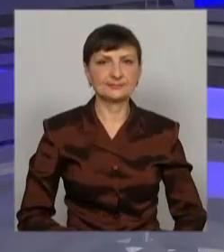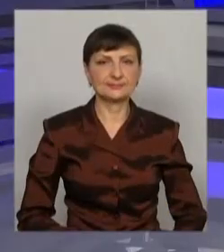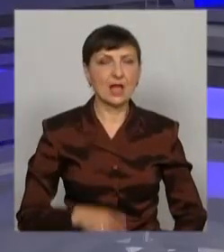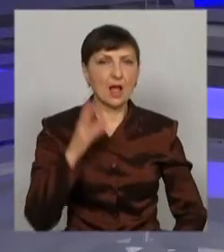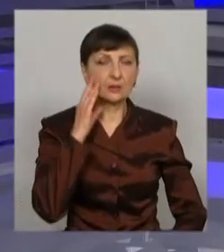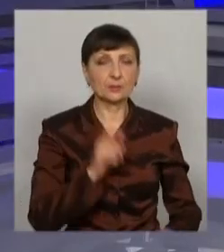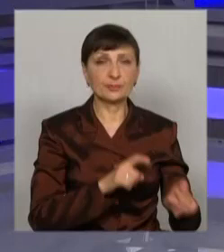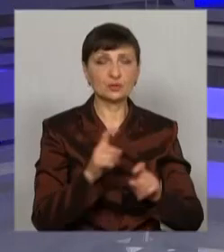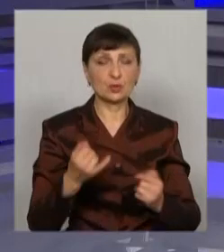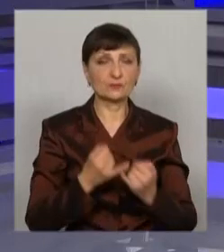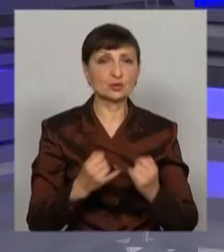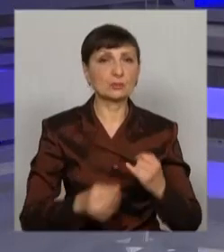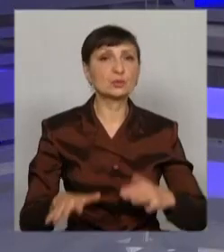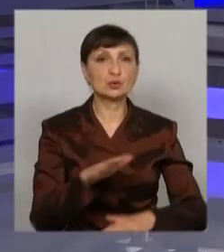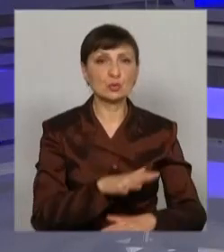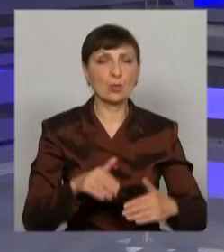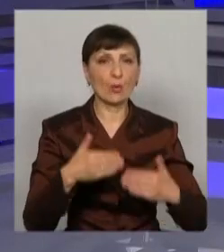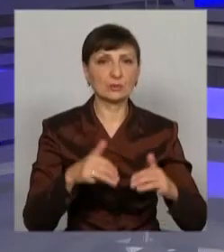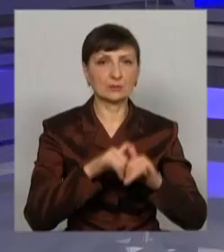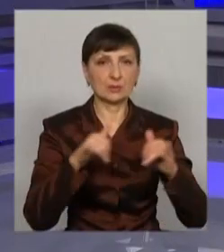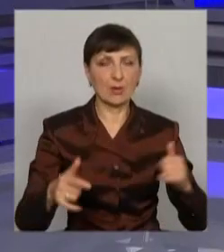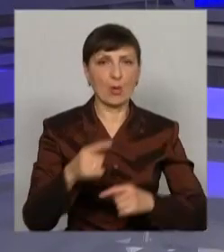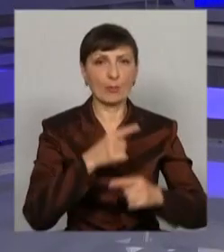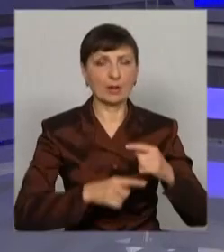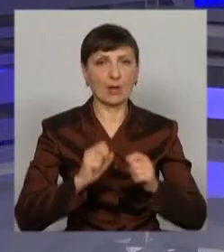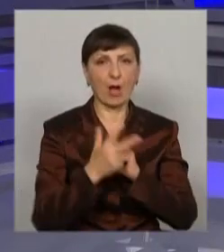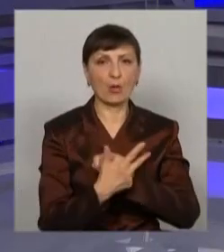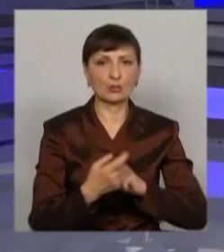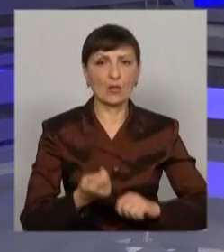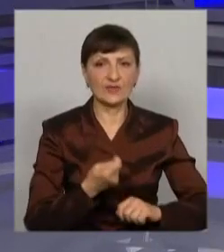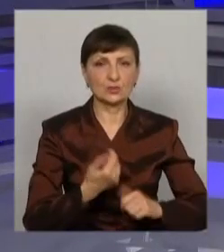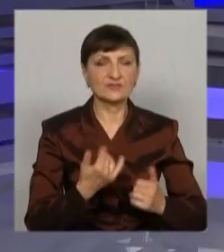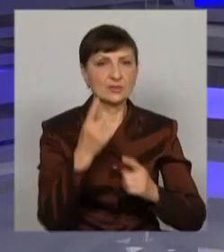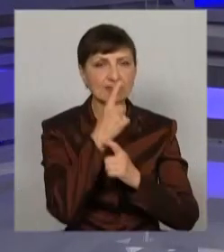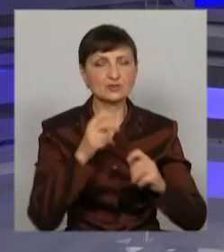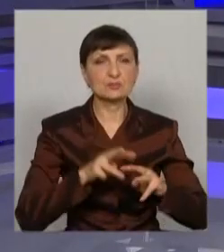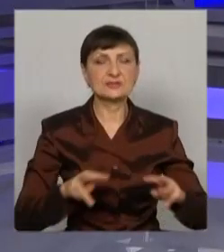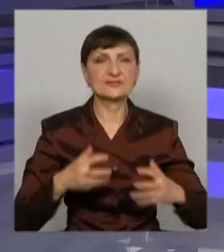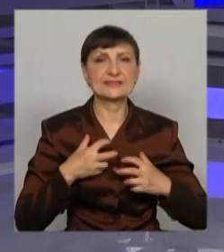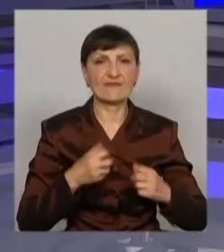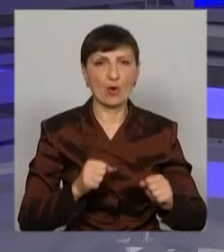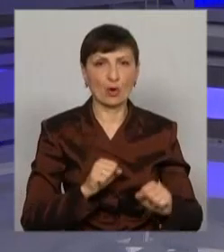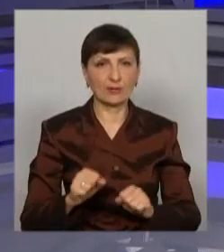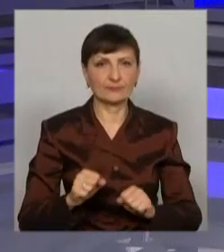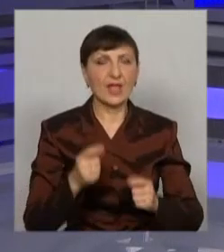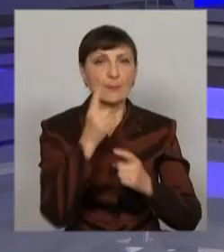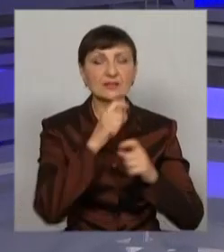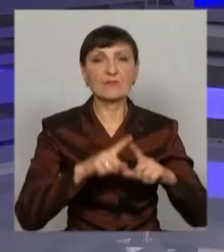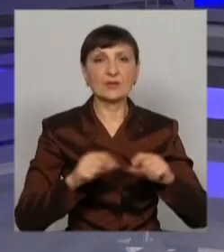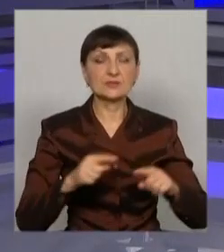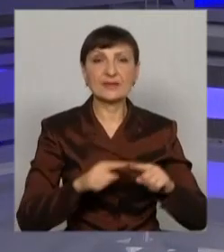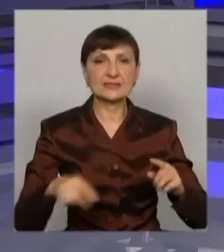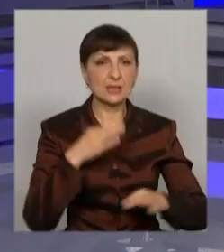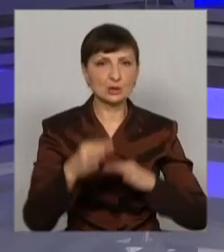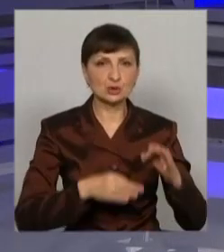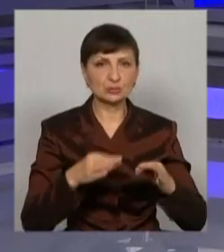Алматы перешел в желтую зону по темпам распространения коронавируса. Об этом сообщили в Минздраве. По данным ведомства, за последние